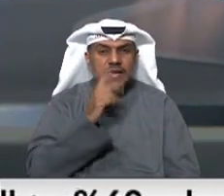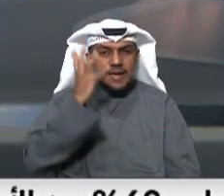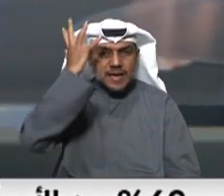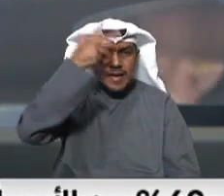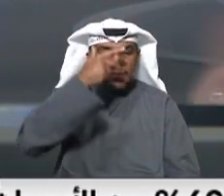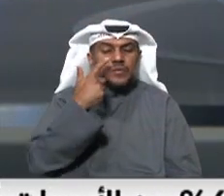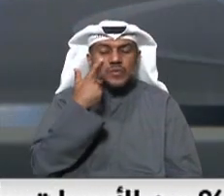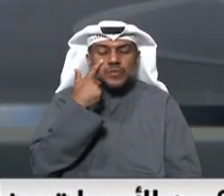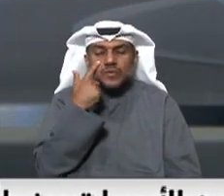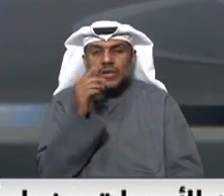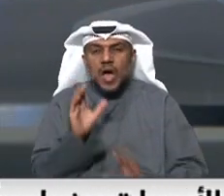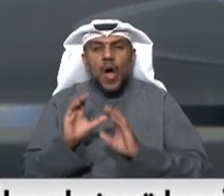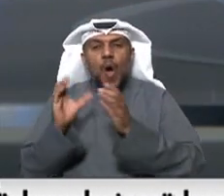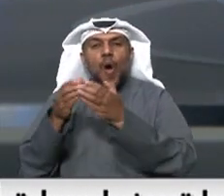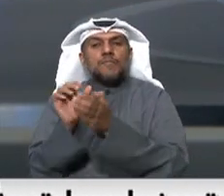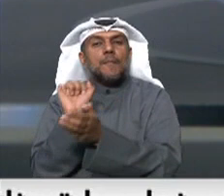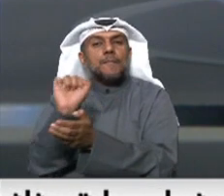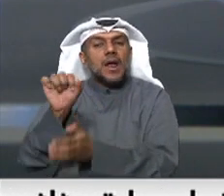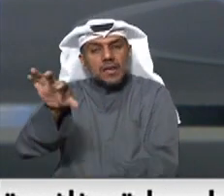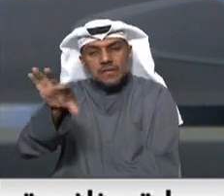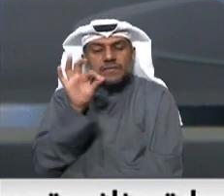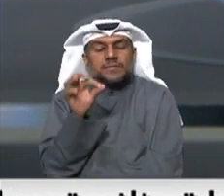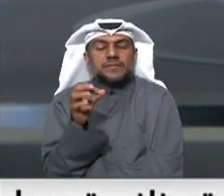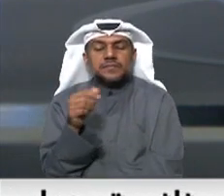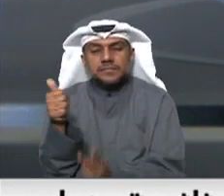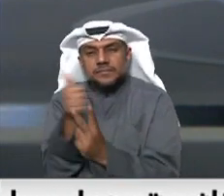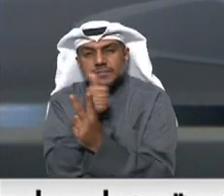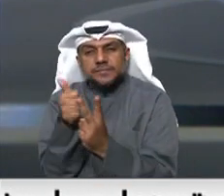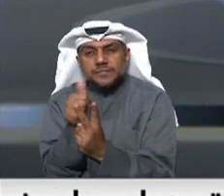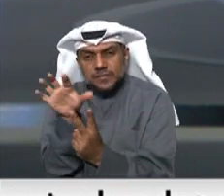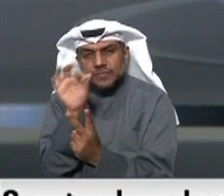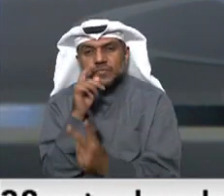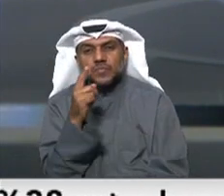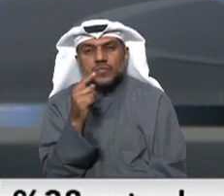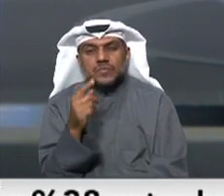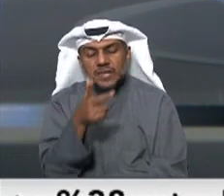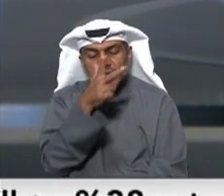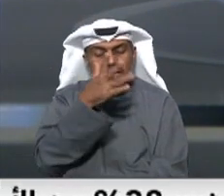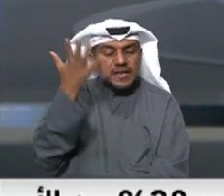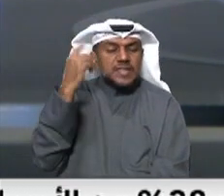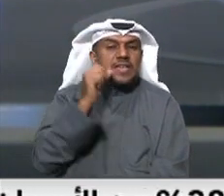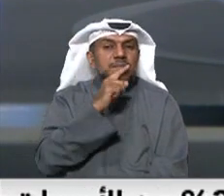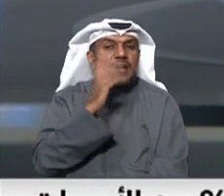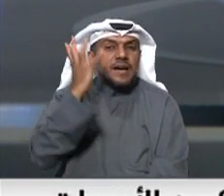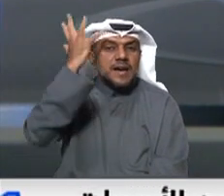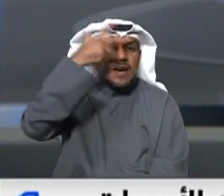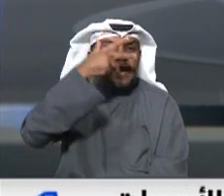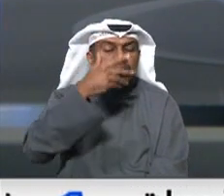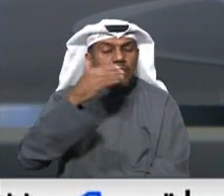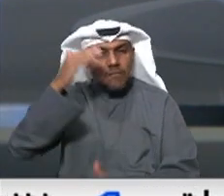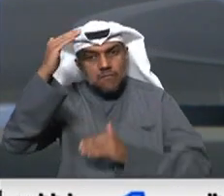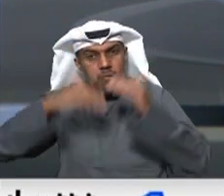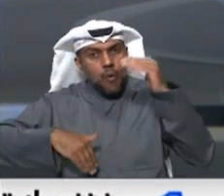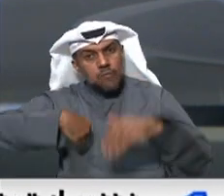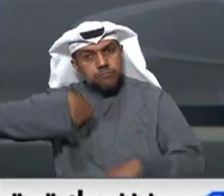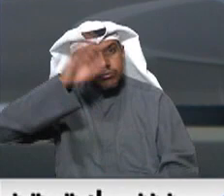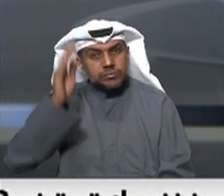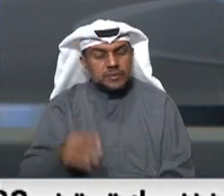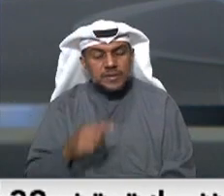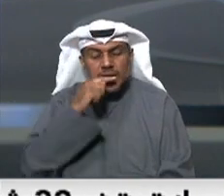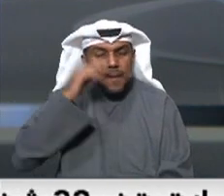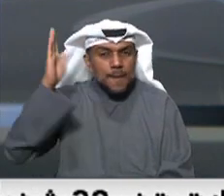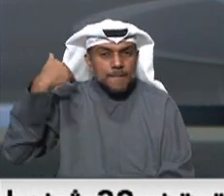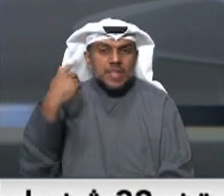للسباق الرئاسي وتظهر استطلاع الراي تقدم الرئيس الامريكي السابق دونالد ترامب بفارق كبير على منافسته